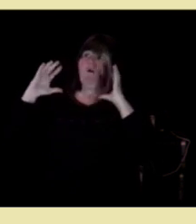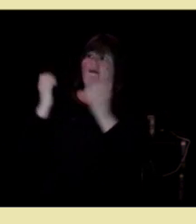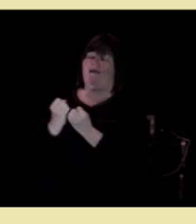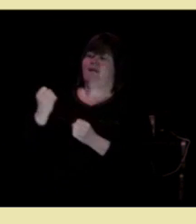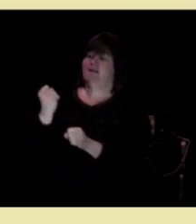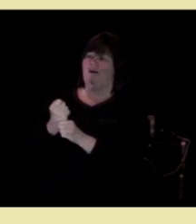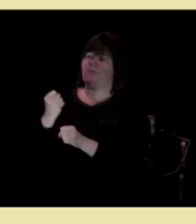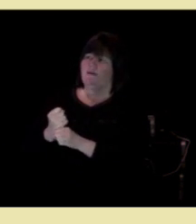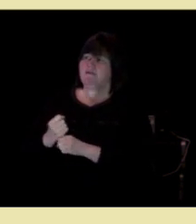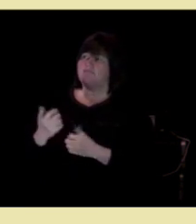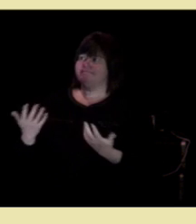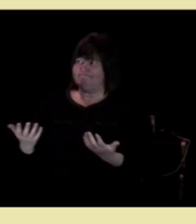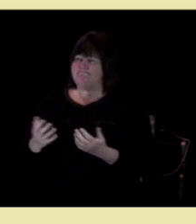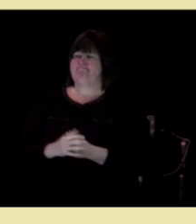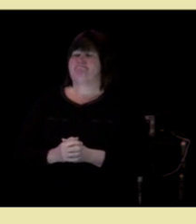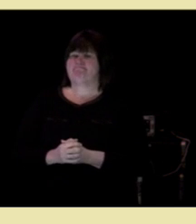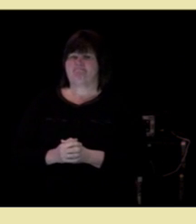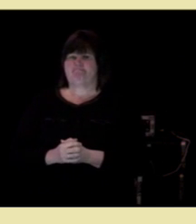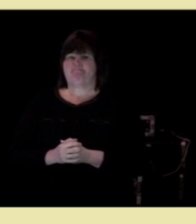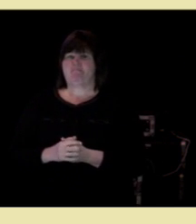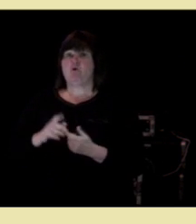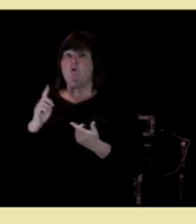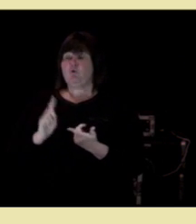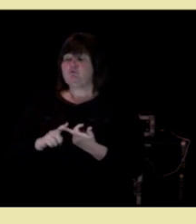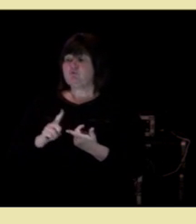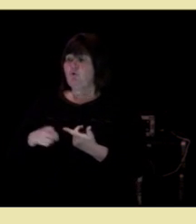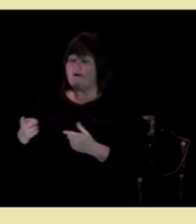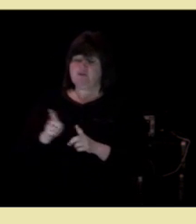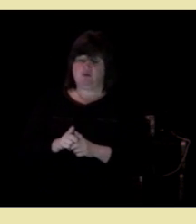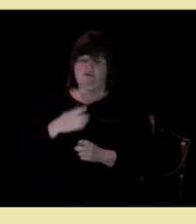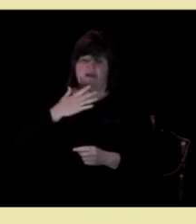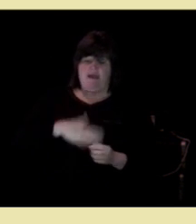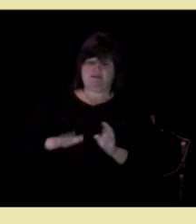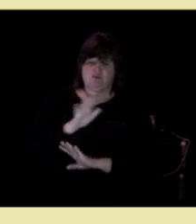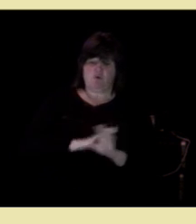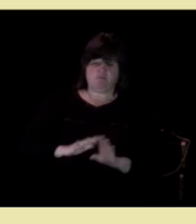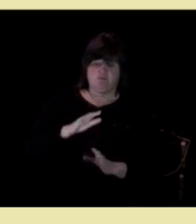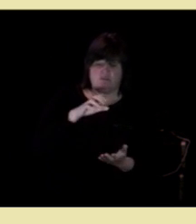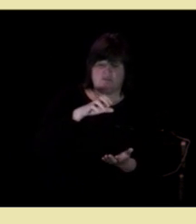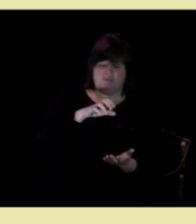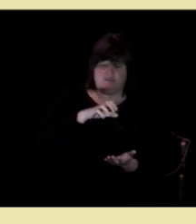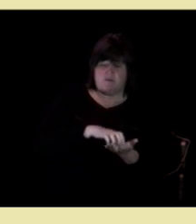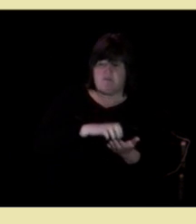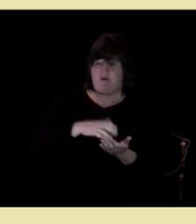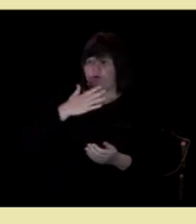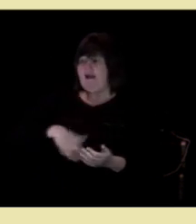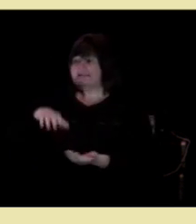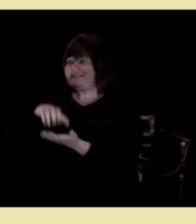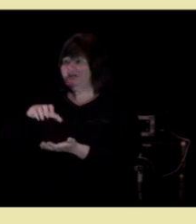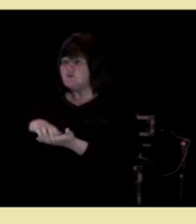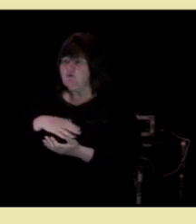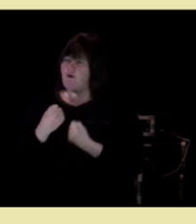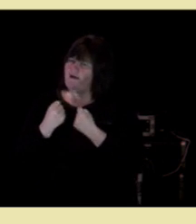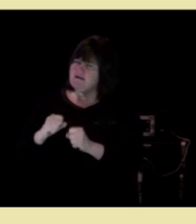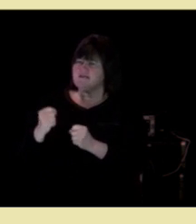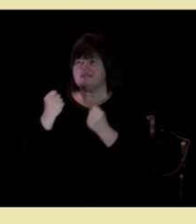at helse- og omsorgsdepartementet og helsedirektoratet har engasjert seg sterkt og godt i arbeidet med